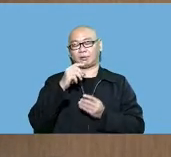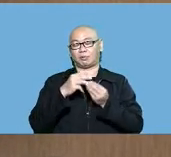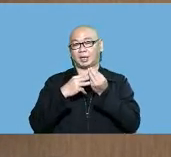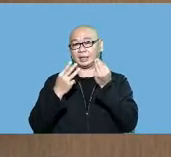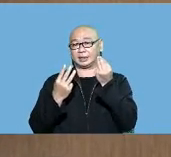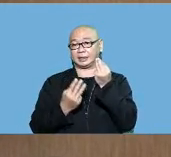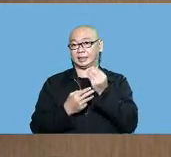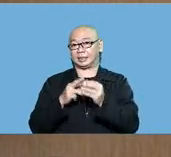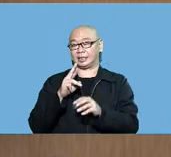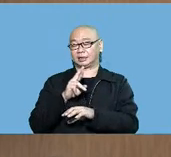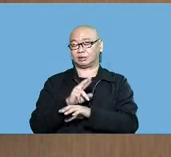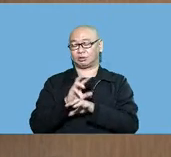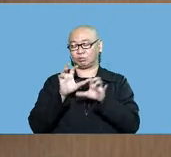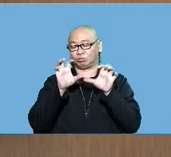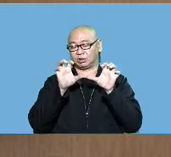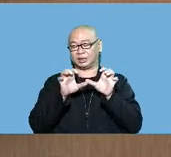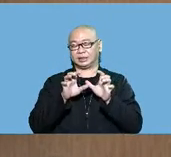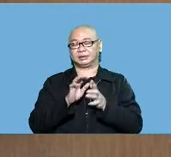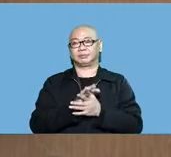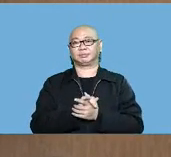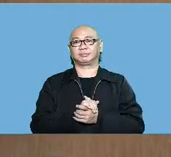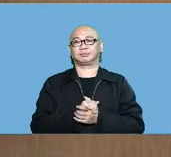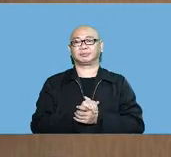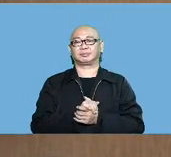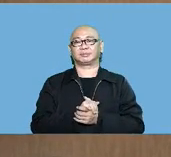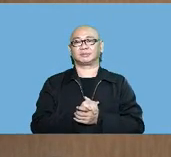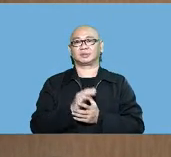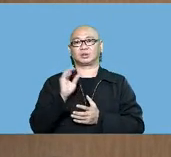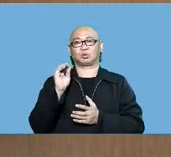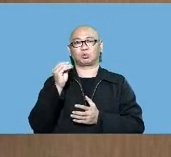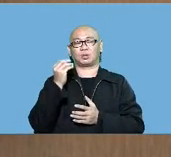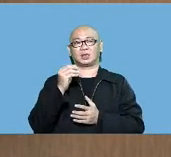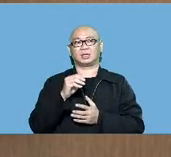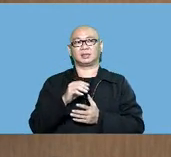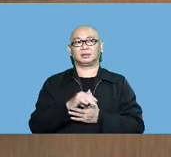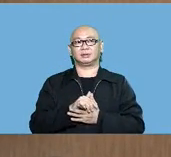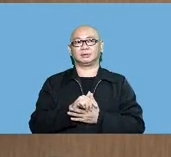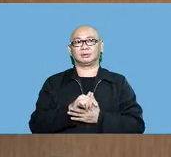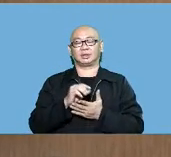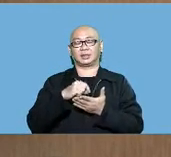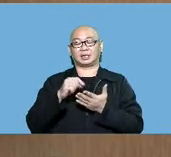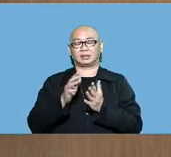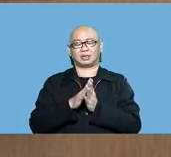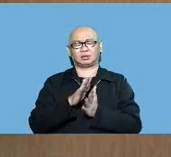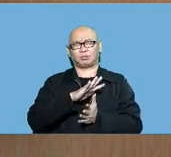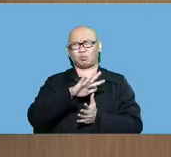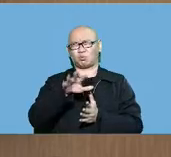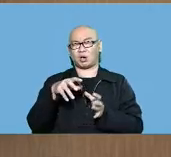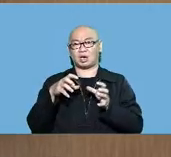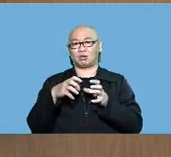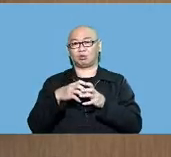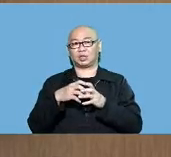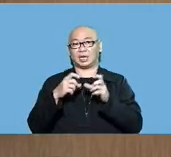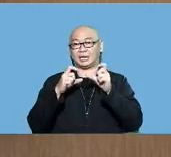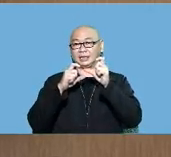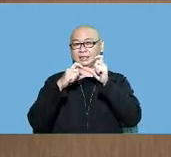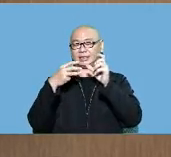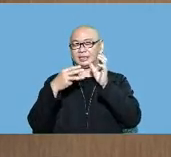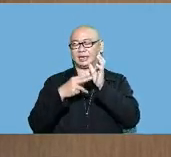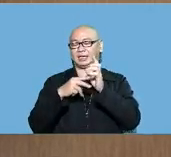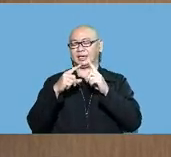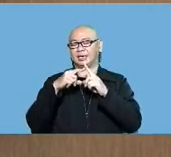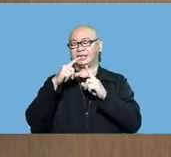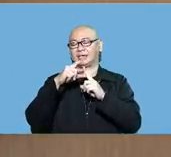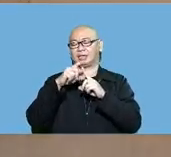Rektor Universitas Negeri Semarang, Ketua, Sekretaris, dan semua anggota Senat Akademik Universitas Negeri